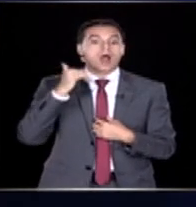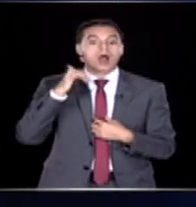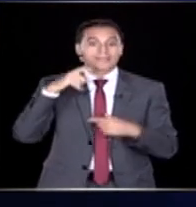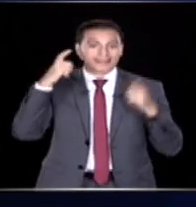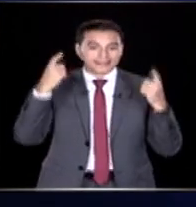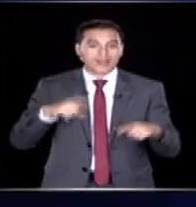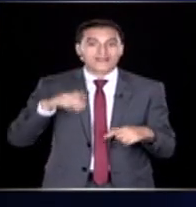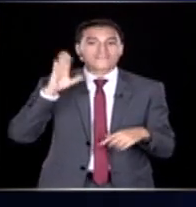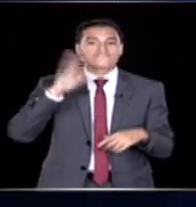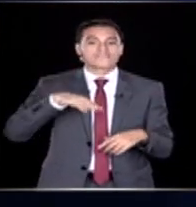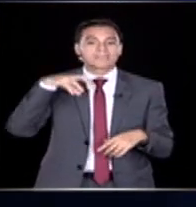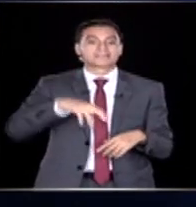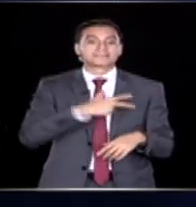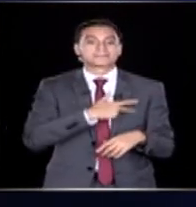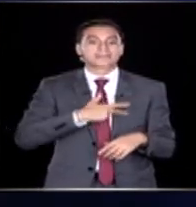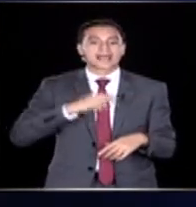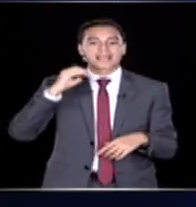تقع مدينة جدة؟